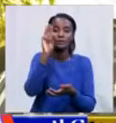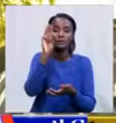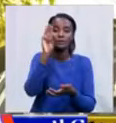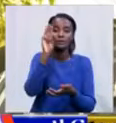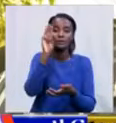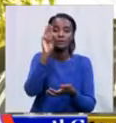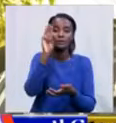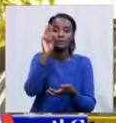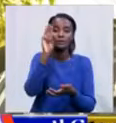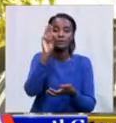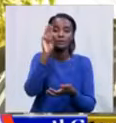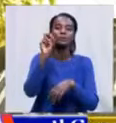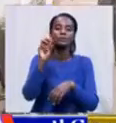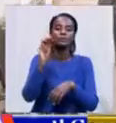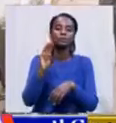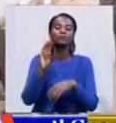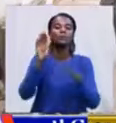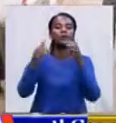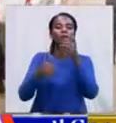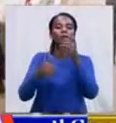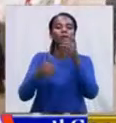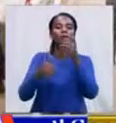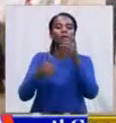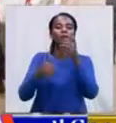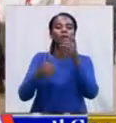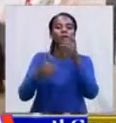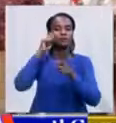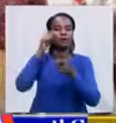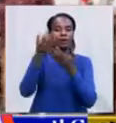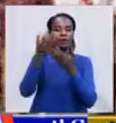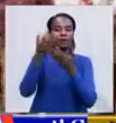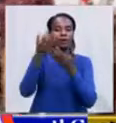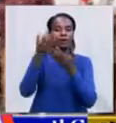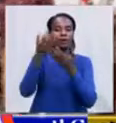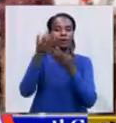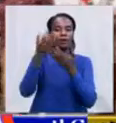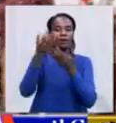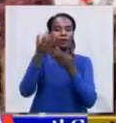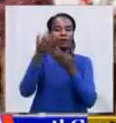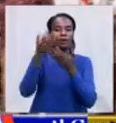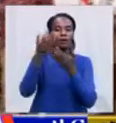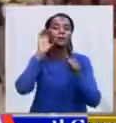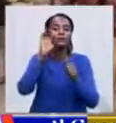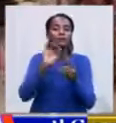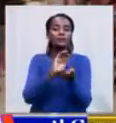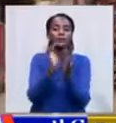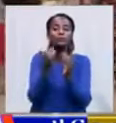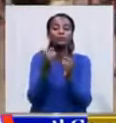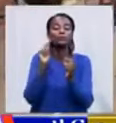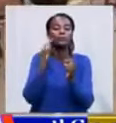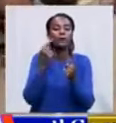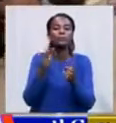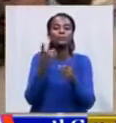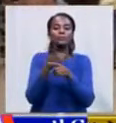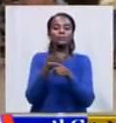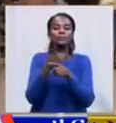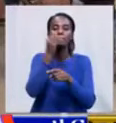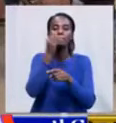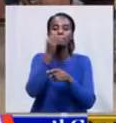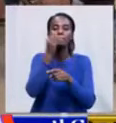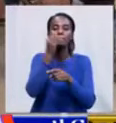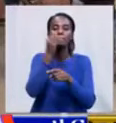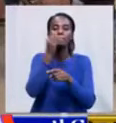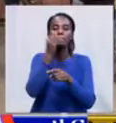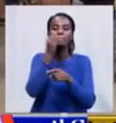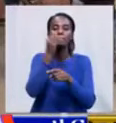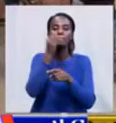የሚያስከትለው የኢኮኖሚ ቀውስ የከፋ ነው የሚሆነው። ተቋማት ሰራተኞችን ለመቀነስ የሚያስገድዷቸው ሁኔታዎች እንኳን ቢፈጠሩ መንግስት ባወጣው